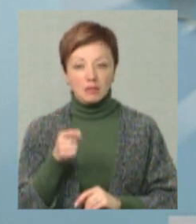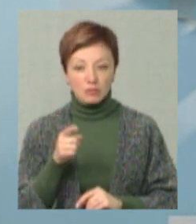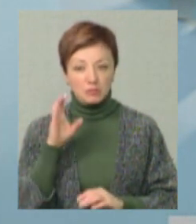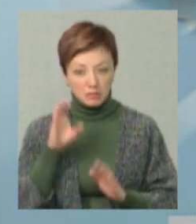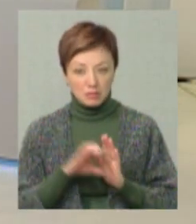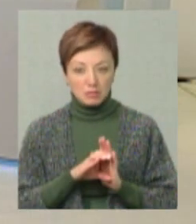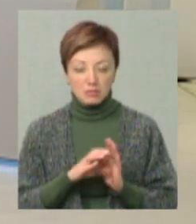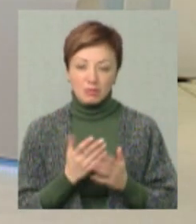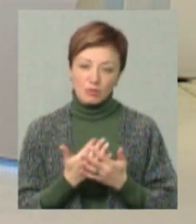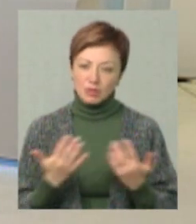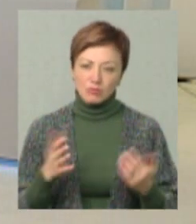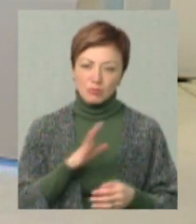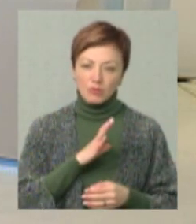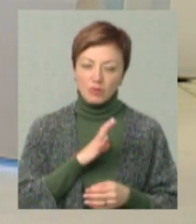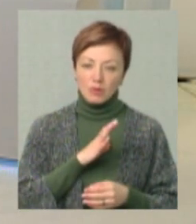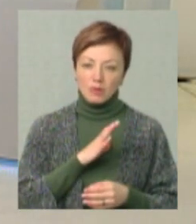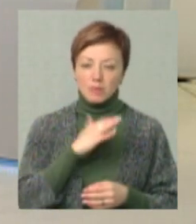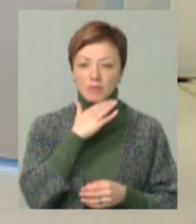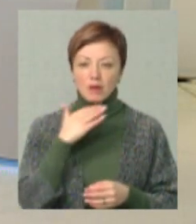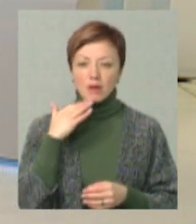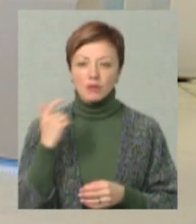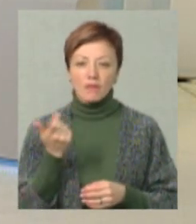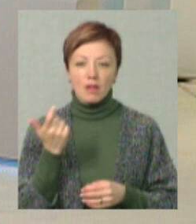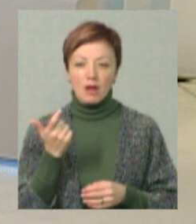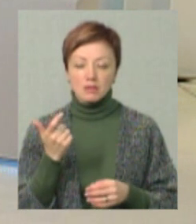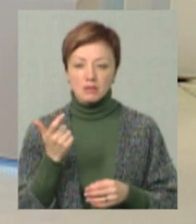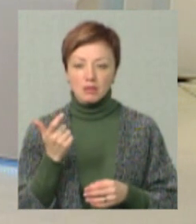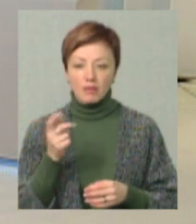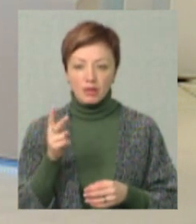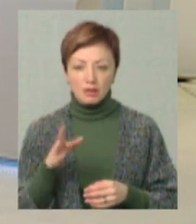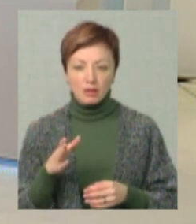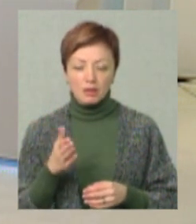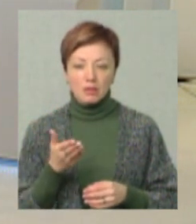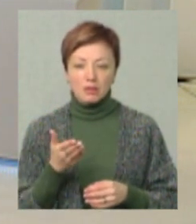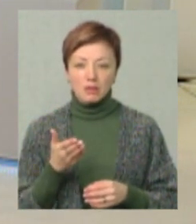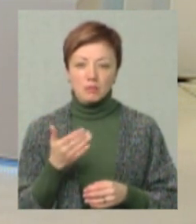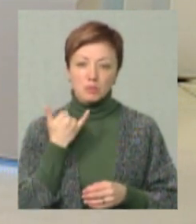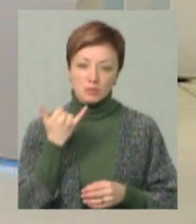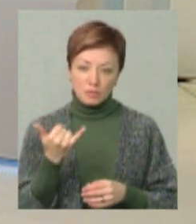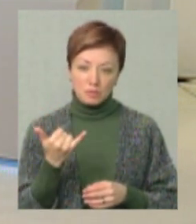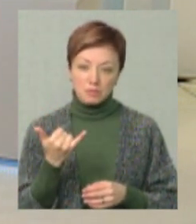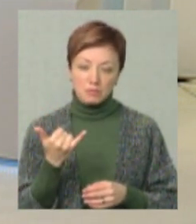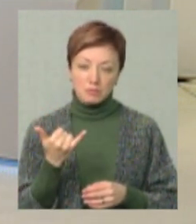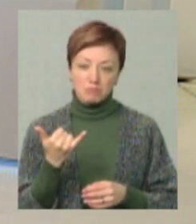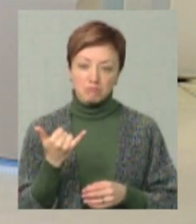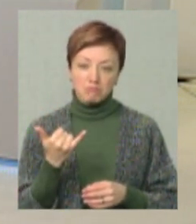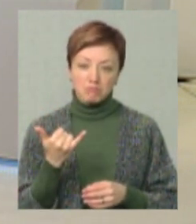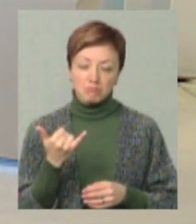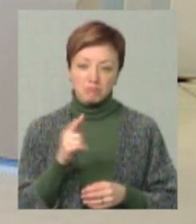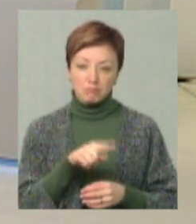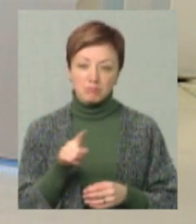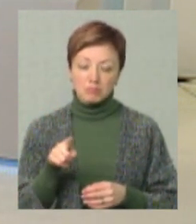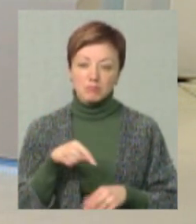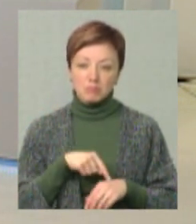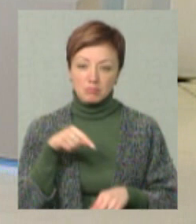Ну, по-різному буває. Багато власників, до них позвонив, і